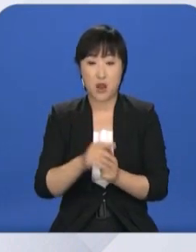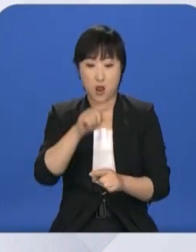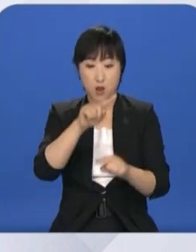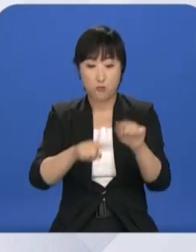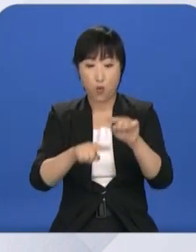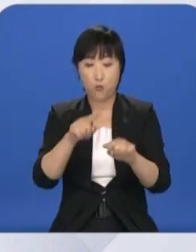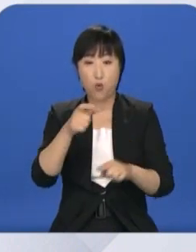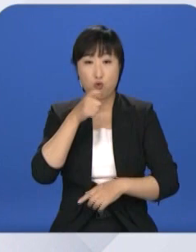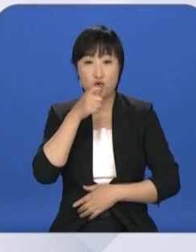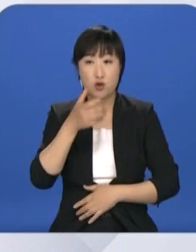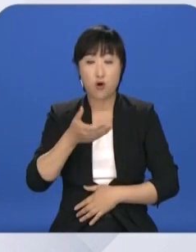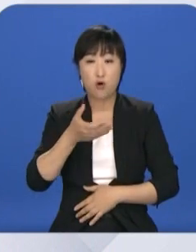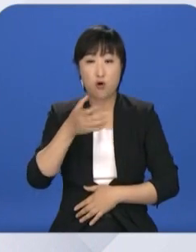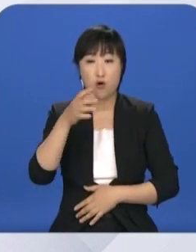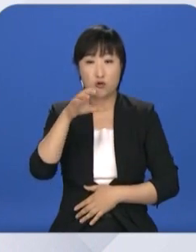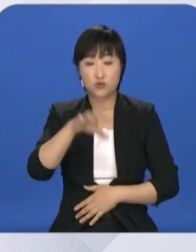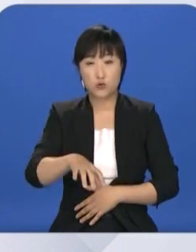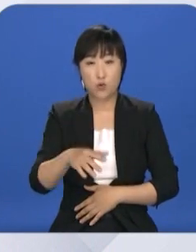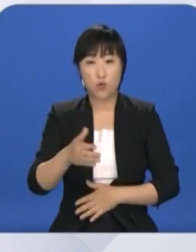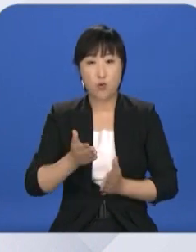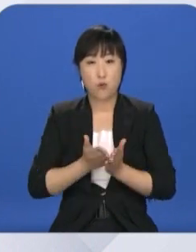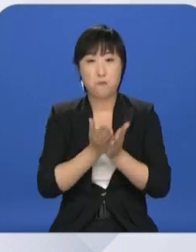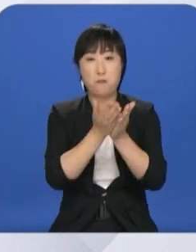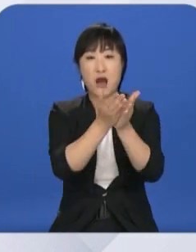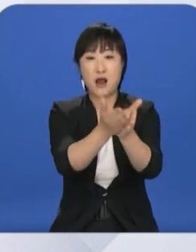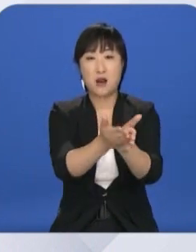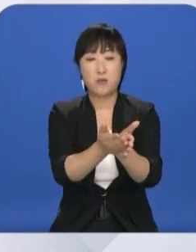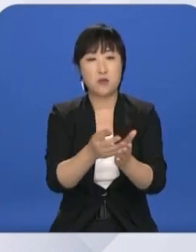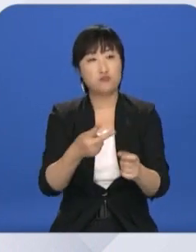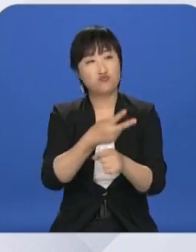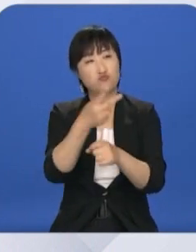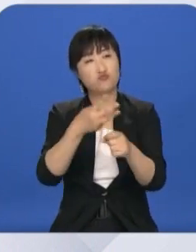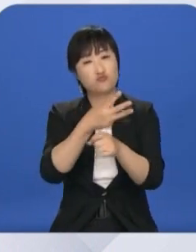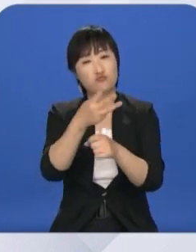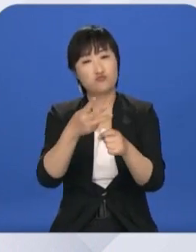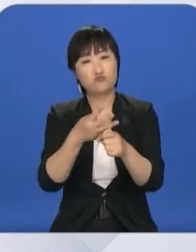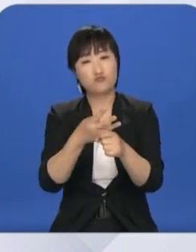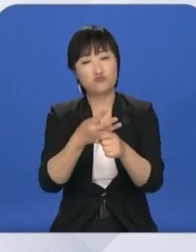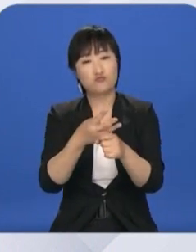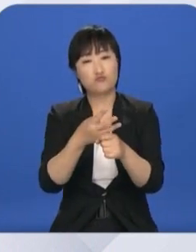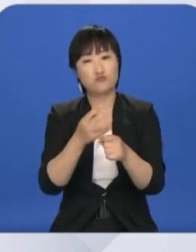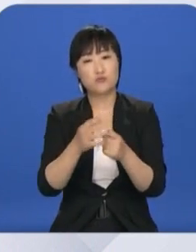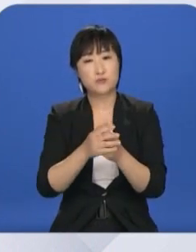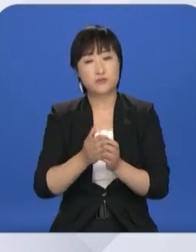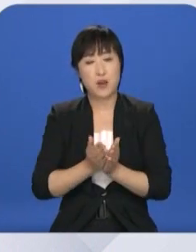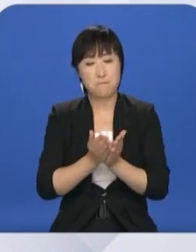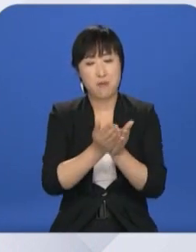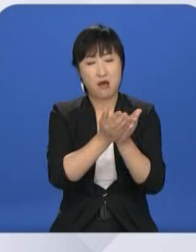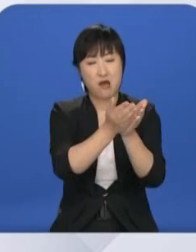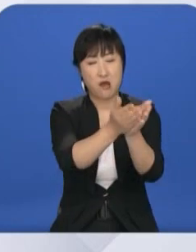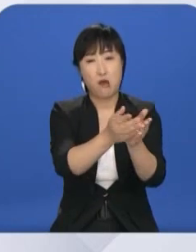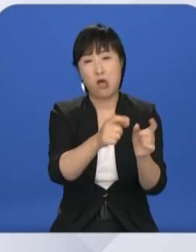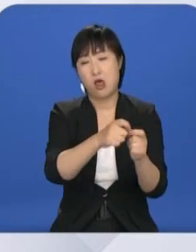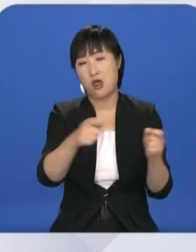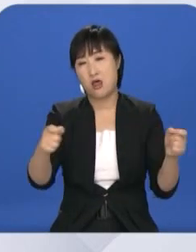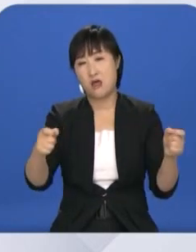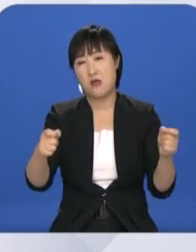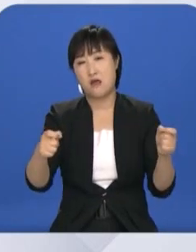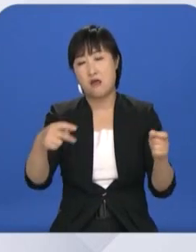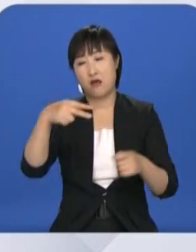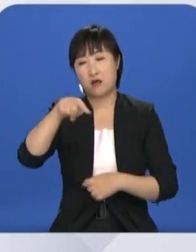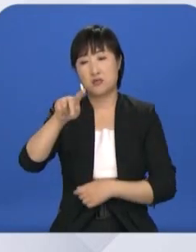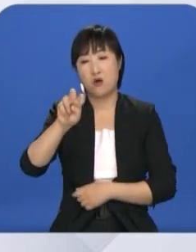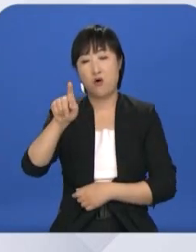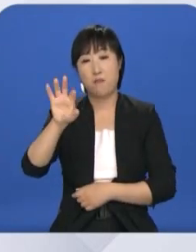이 목포나 여수로 가려면은 한 두세 시간씩, 서너 시간씩 이렇게 가는 시간이 걸립니다.